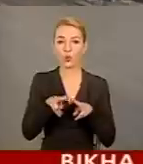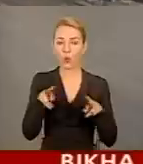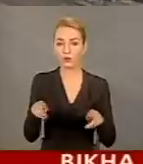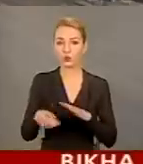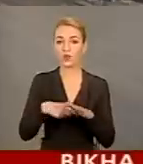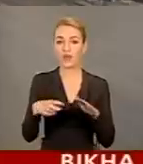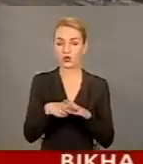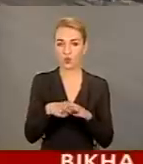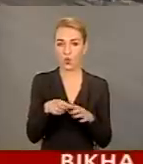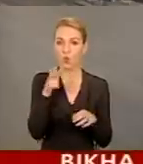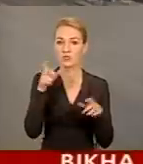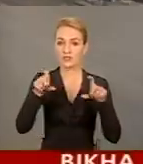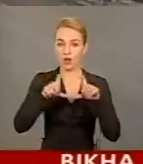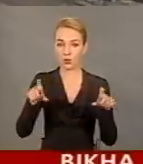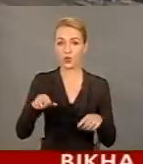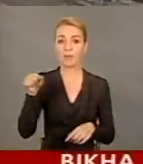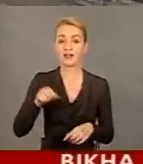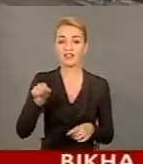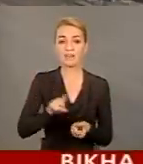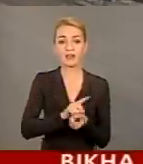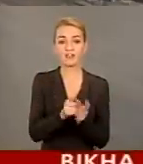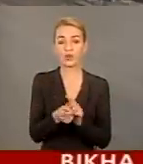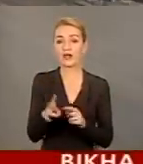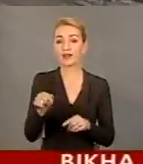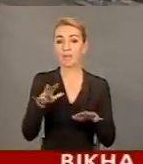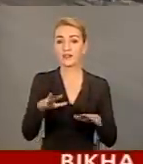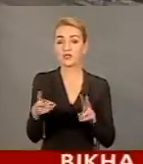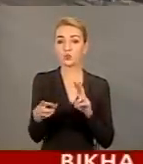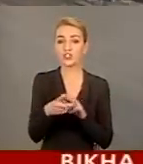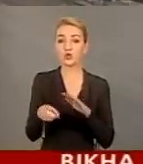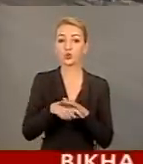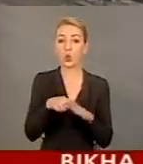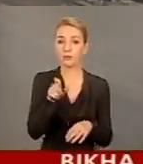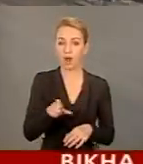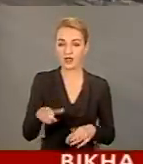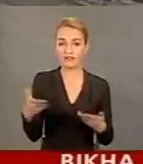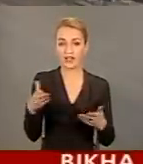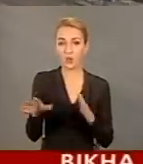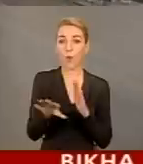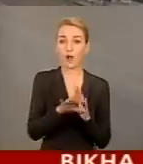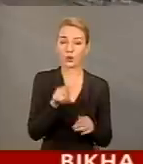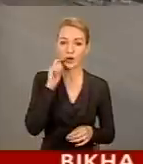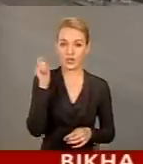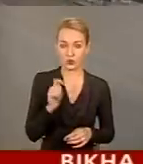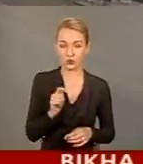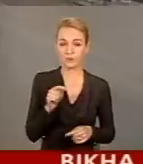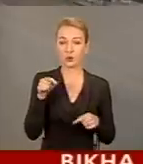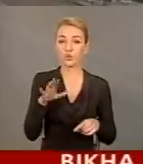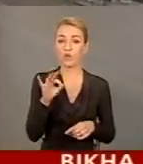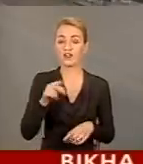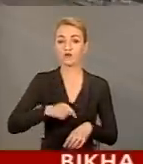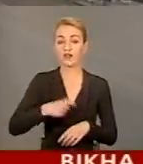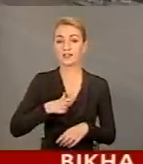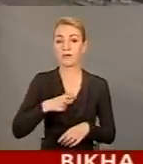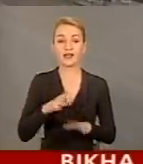донецького закладу. Пивниця одразу перетворилася на місце зустрічей донбасців, які обрали Україну. Тут вони не лише на якоїсь миті чувають себе як